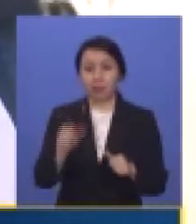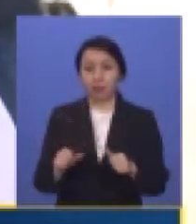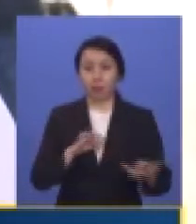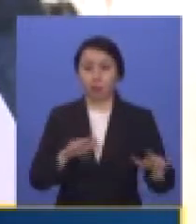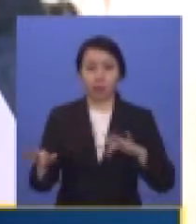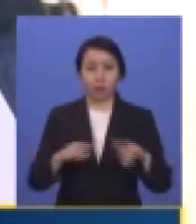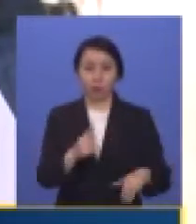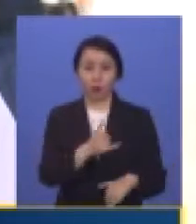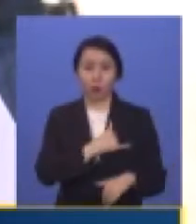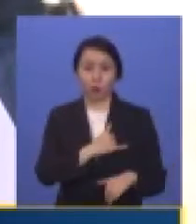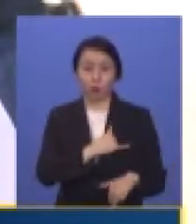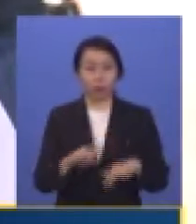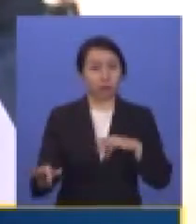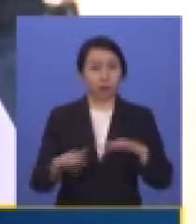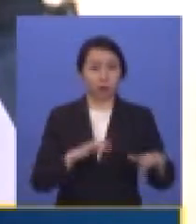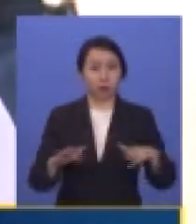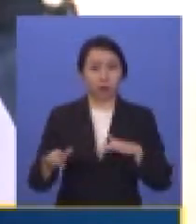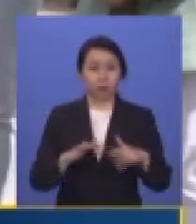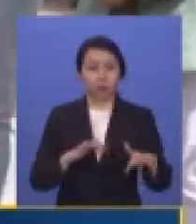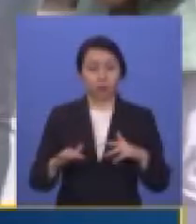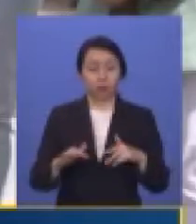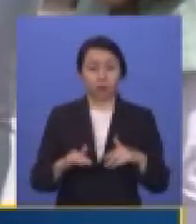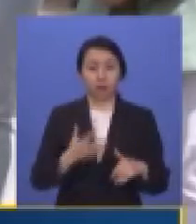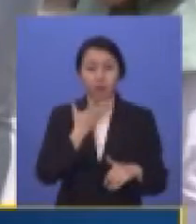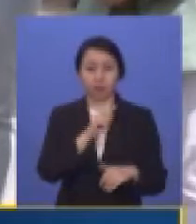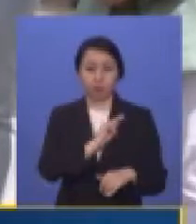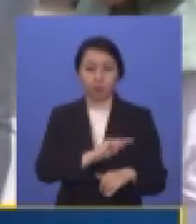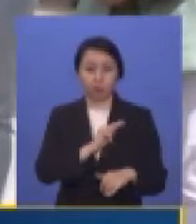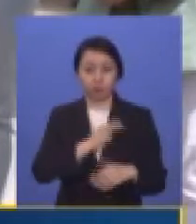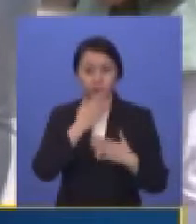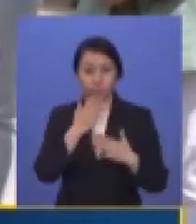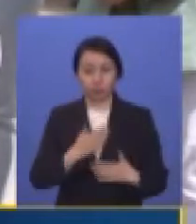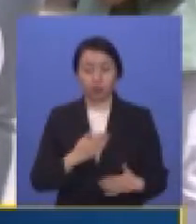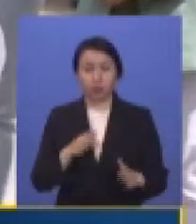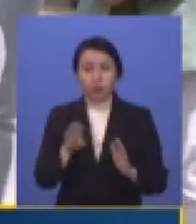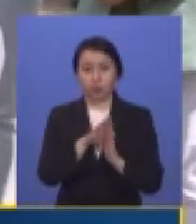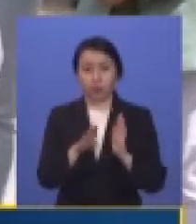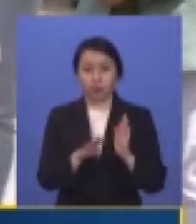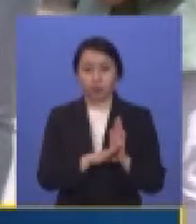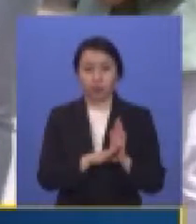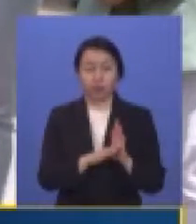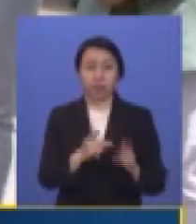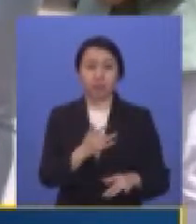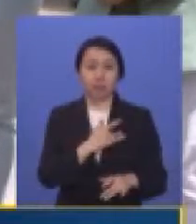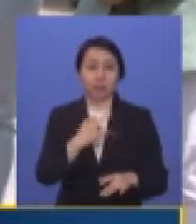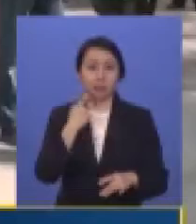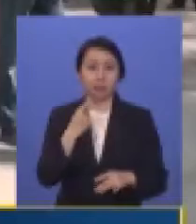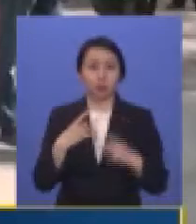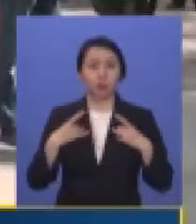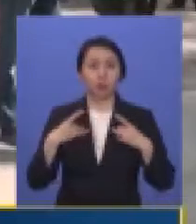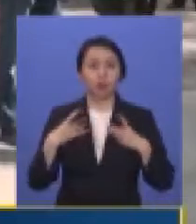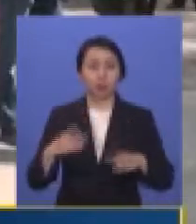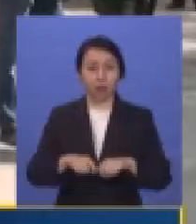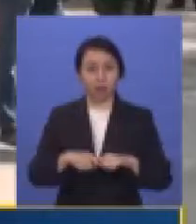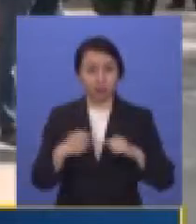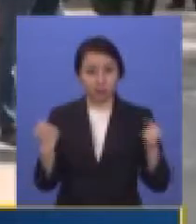именно культурных мероприятий широкого масштаба. Своим творчеством и любовью к профессии они зажигают сердца, создают праздник,